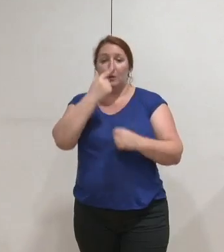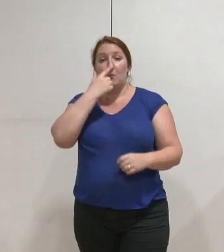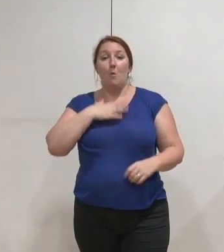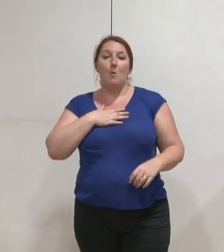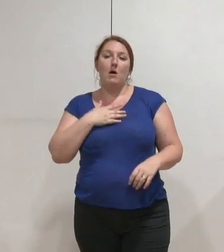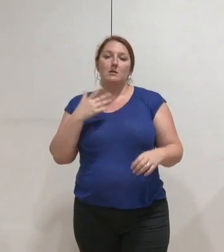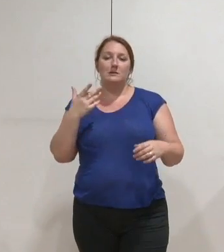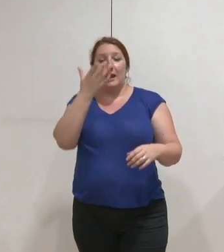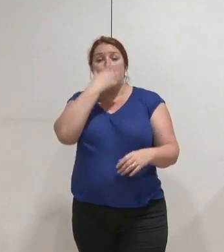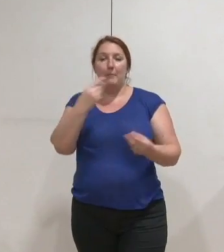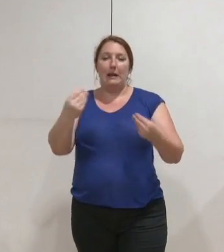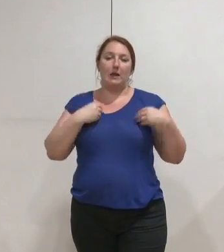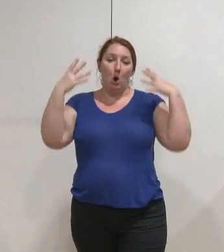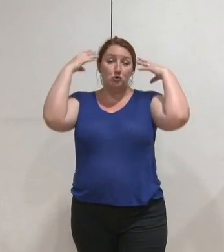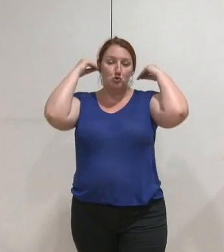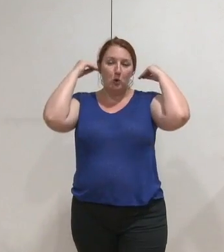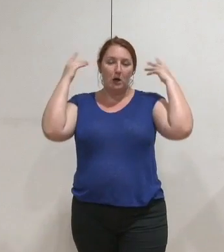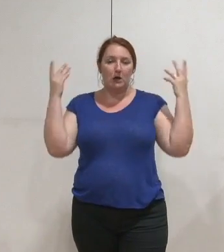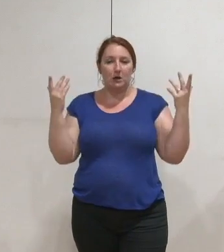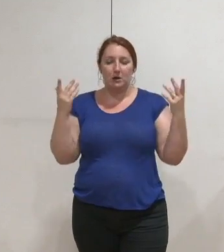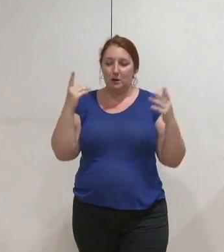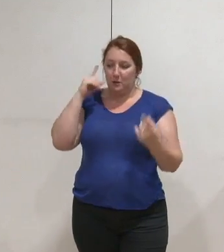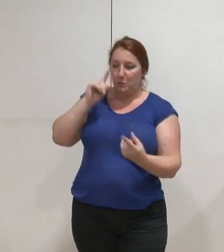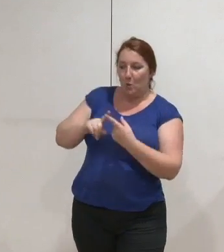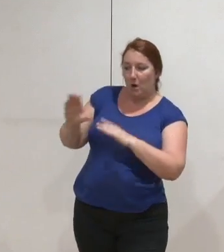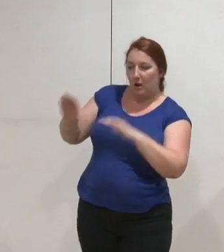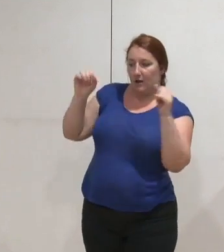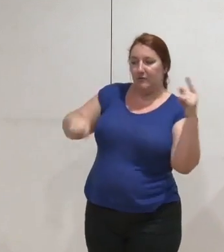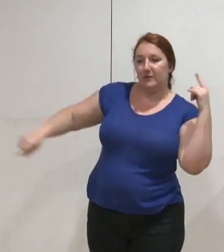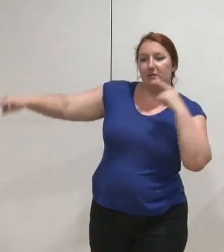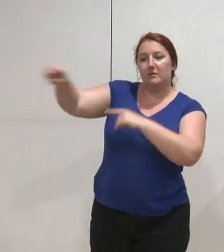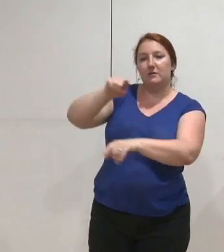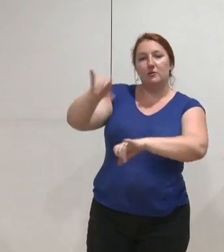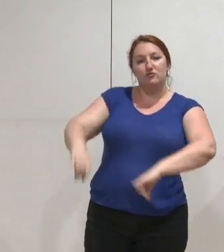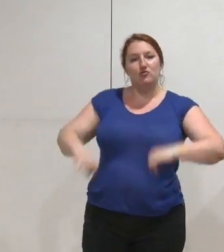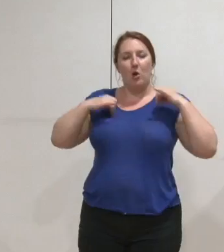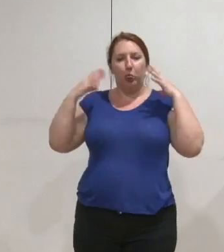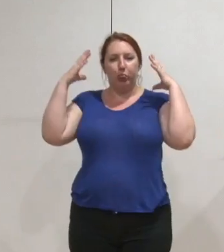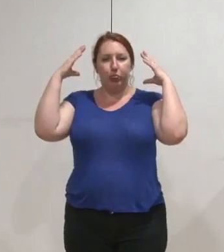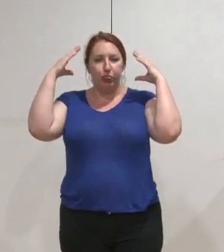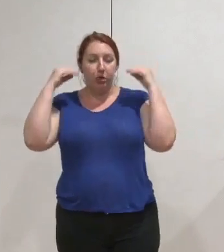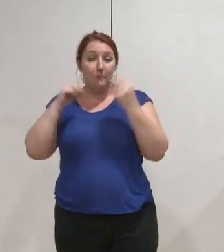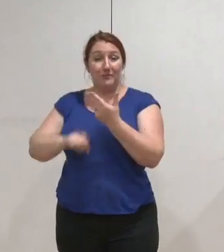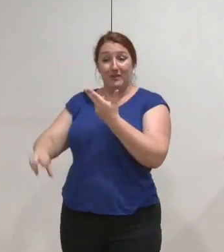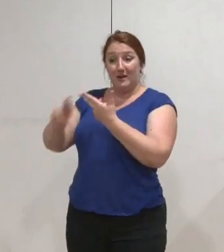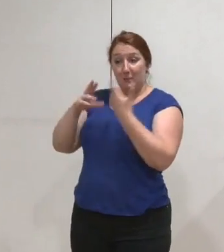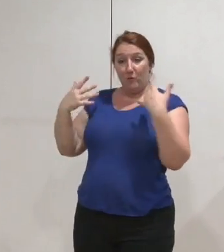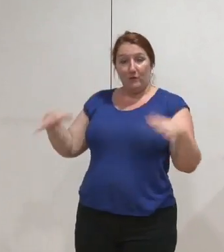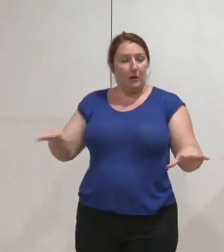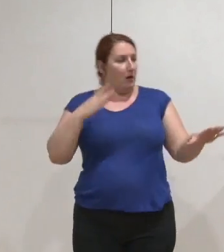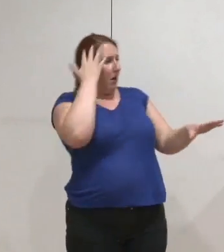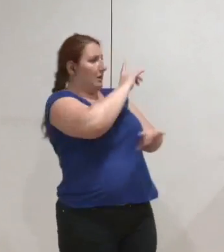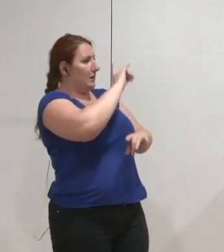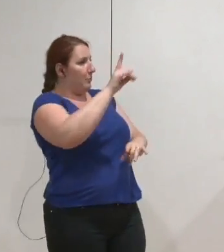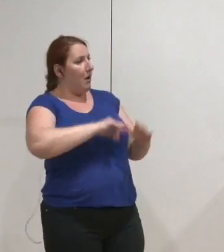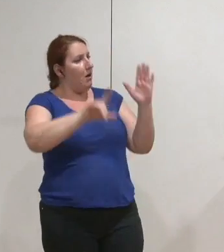qui rend sour ne soit pas quelque chose de trop nuisible pour l'audition de nos jeunes et il m'a répondu soyez rassurés